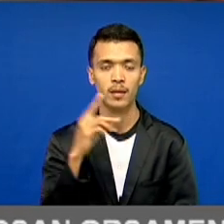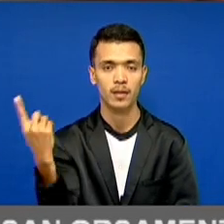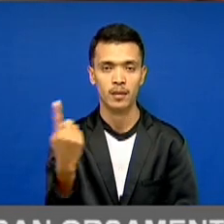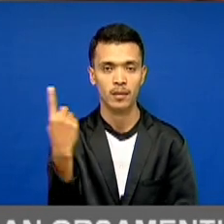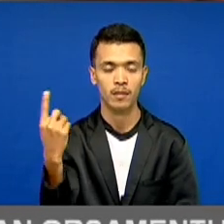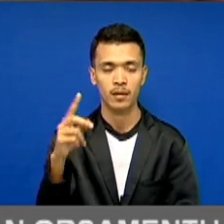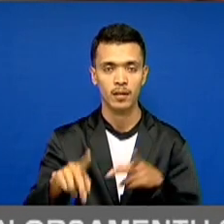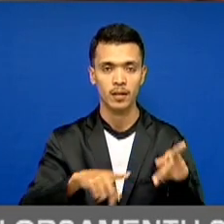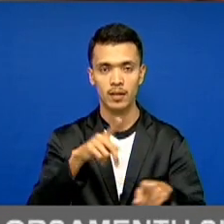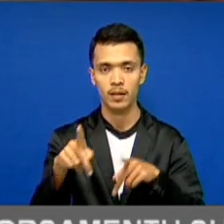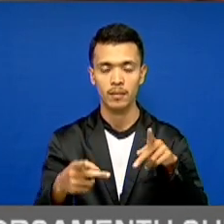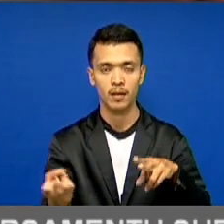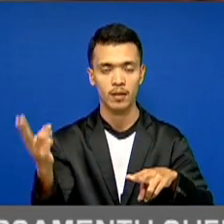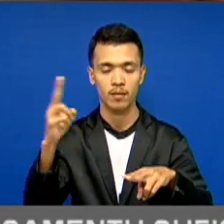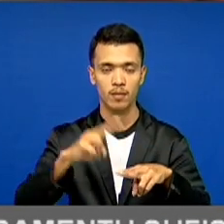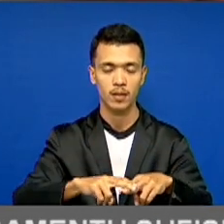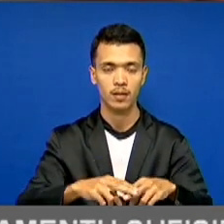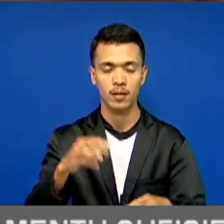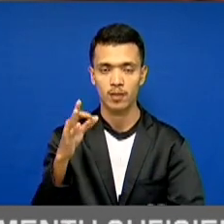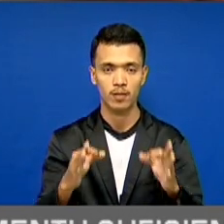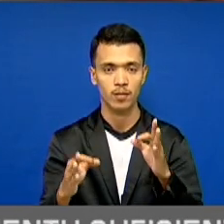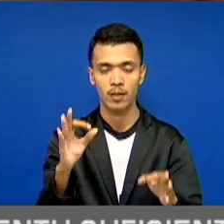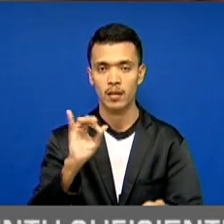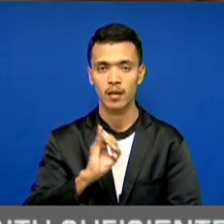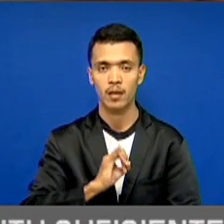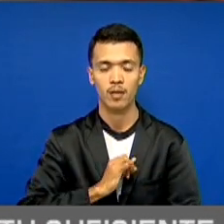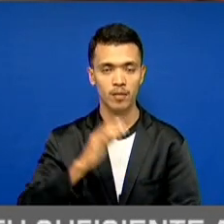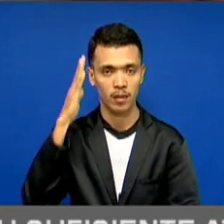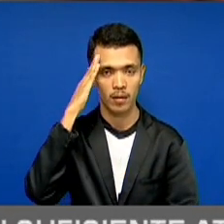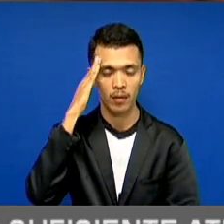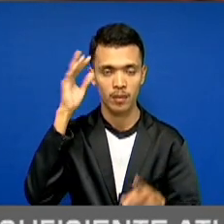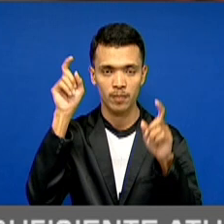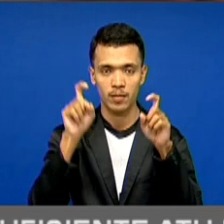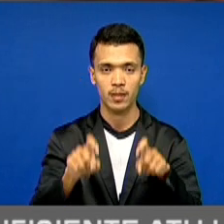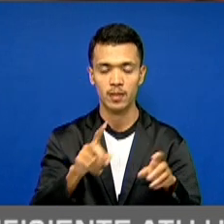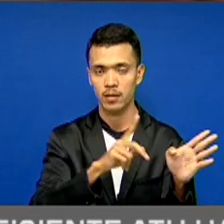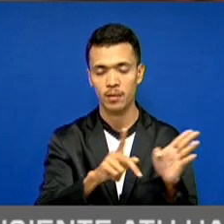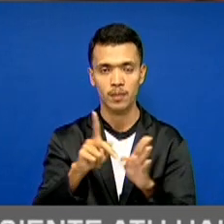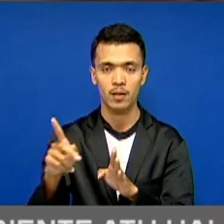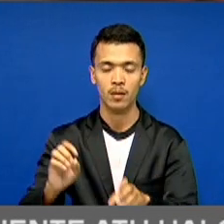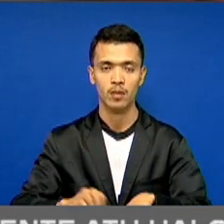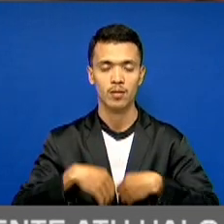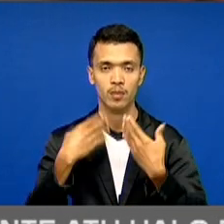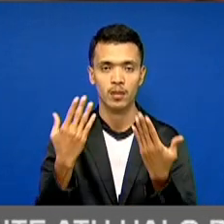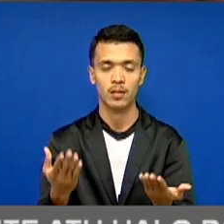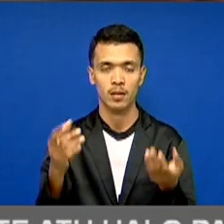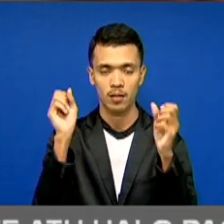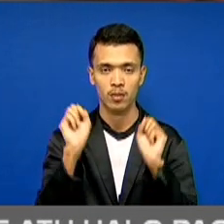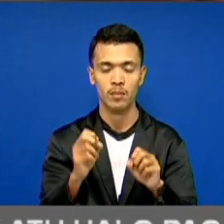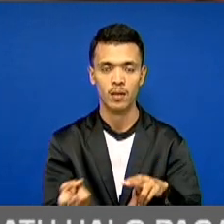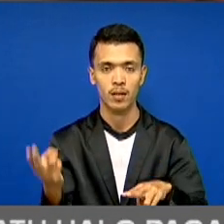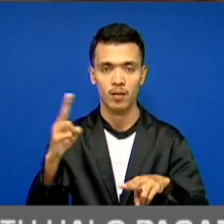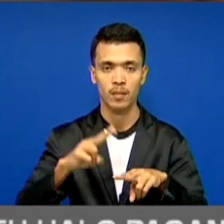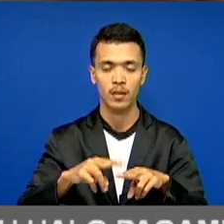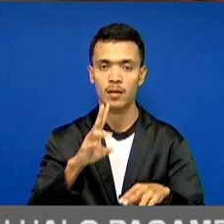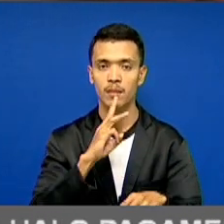cliente a tu aumenta tande. Ne mak ahora no en precisamos plano insa para melhoramento, bela aumenta tan be matan,